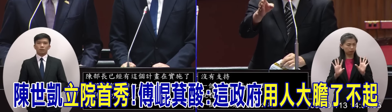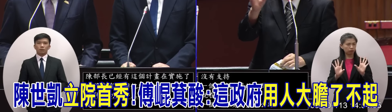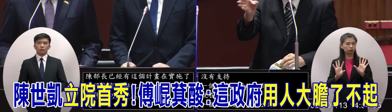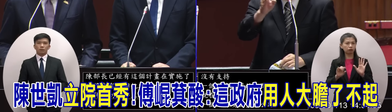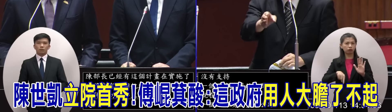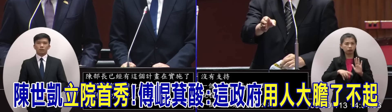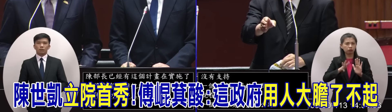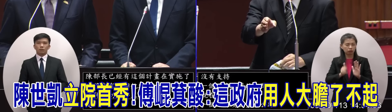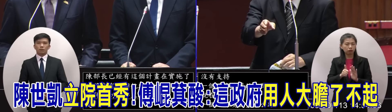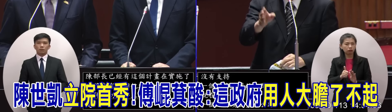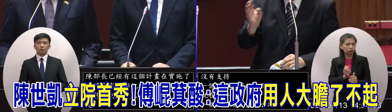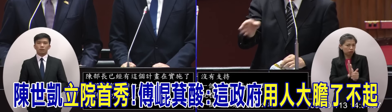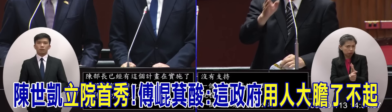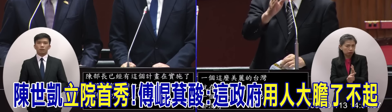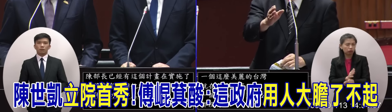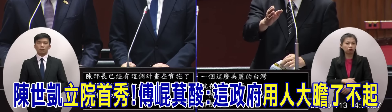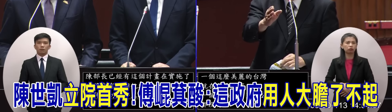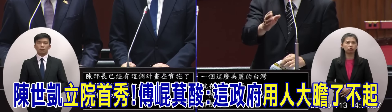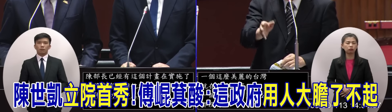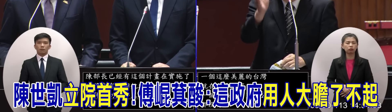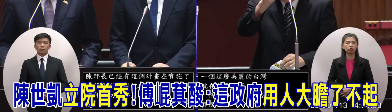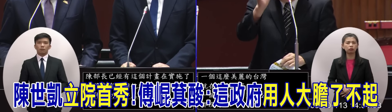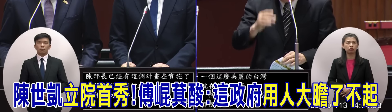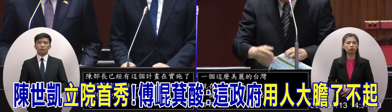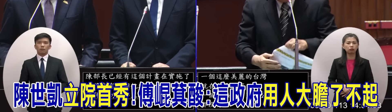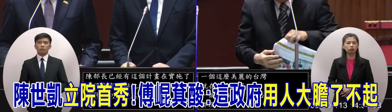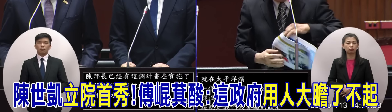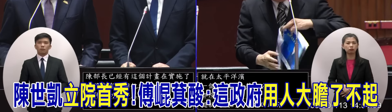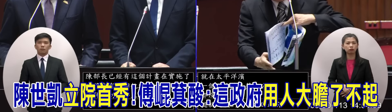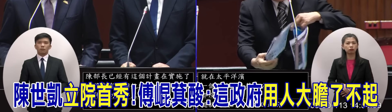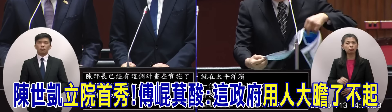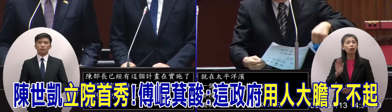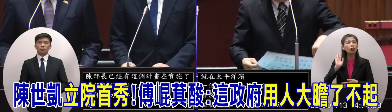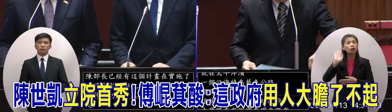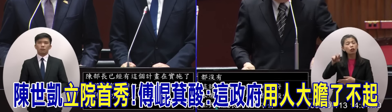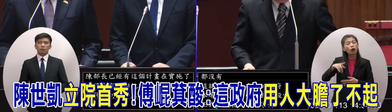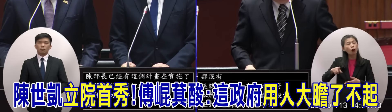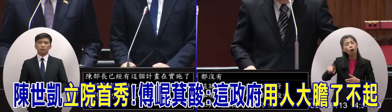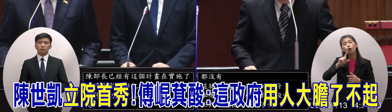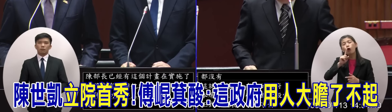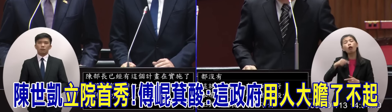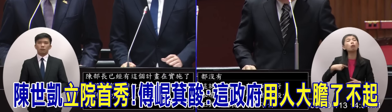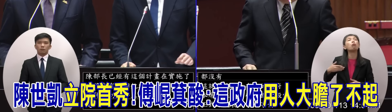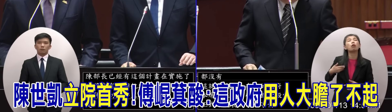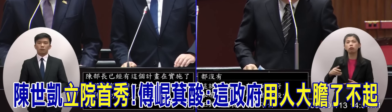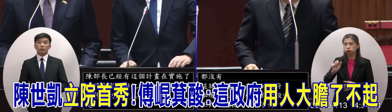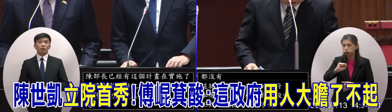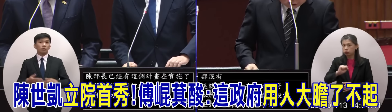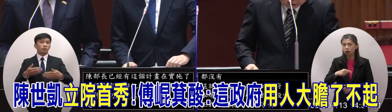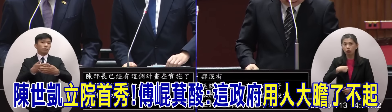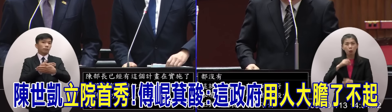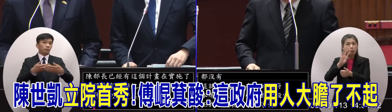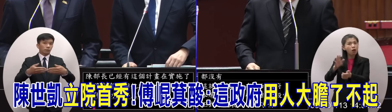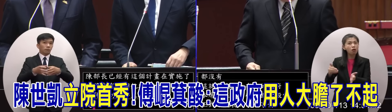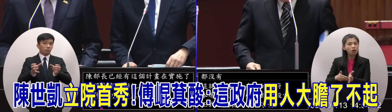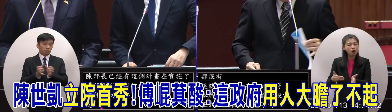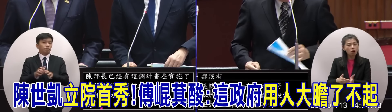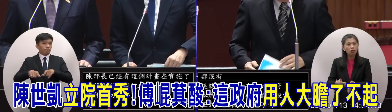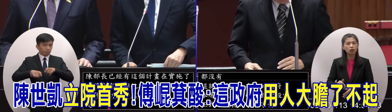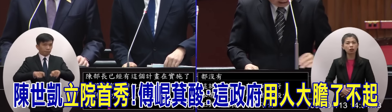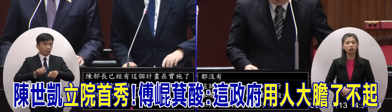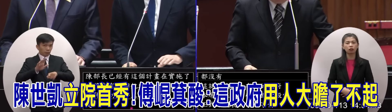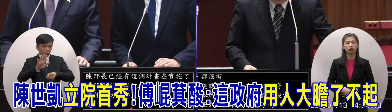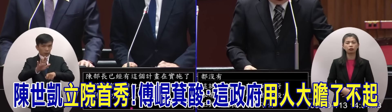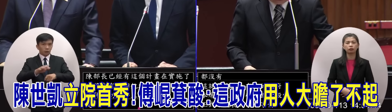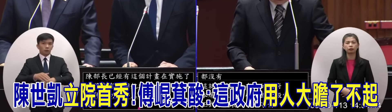长讨论这个事情，也正式告知，以后不要说你不知道哈，现在已经讲过了， 交通部已经在计划这个事情了，再